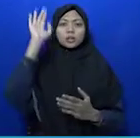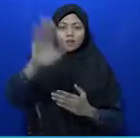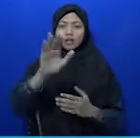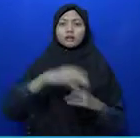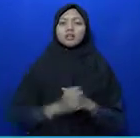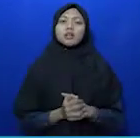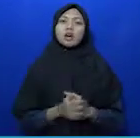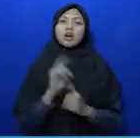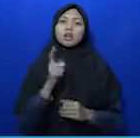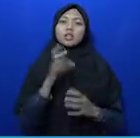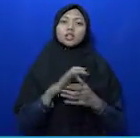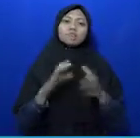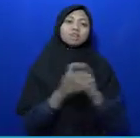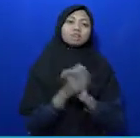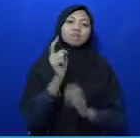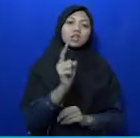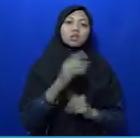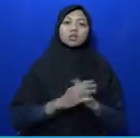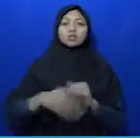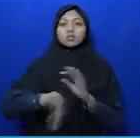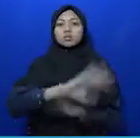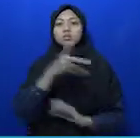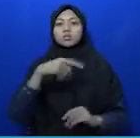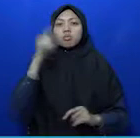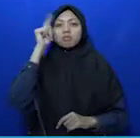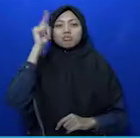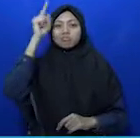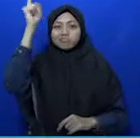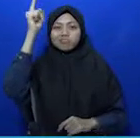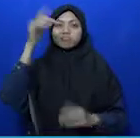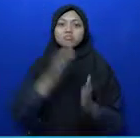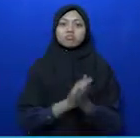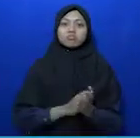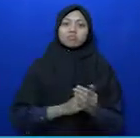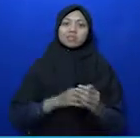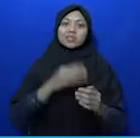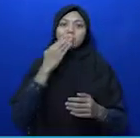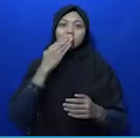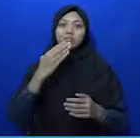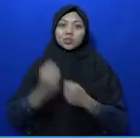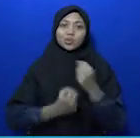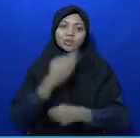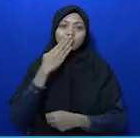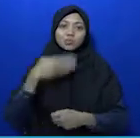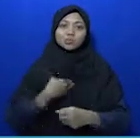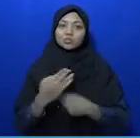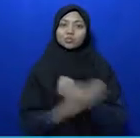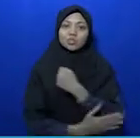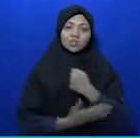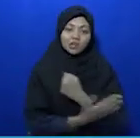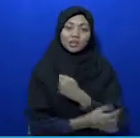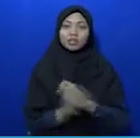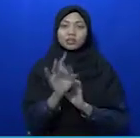memang harus ada persatuan dari antara birokrat Indonesia Incorporated sendiri atau